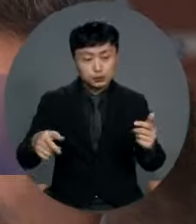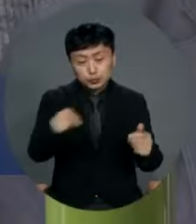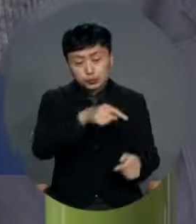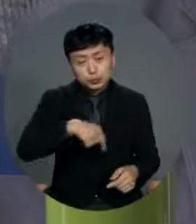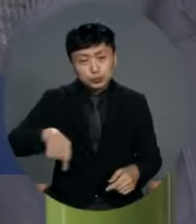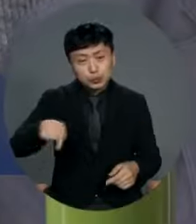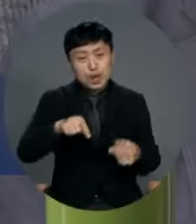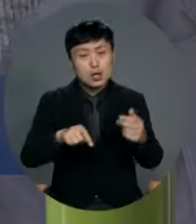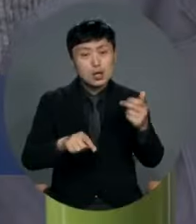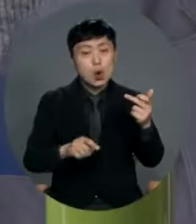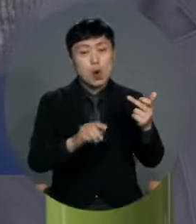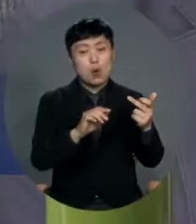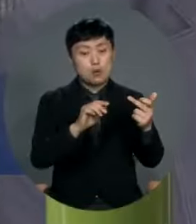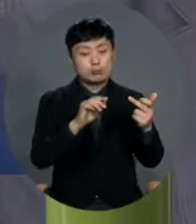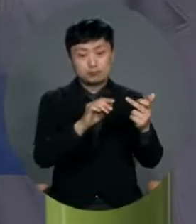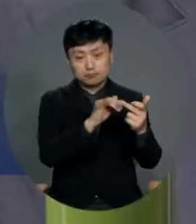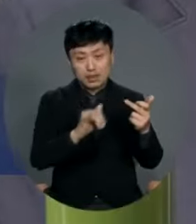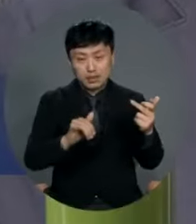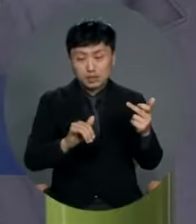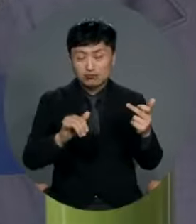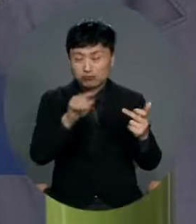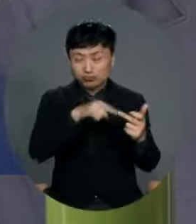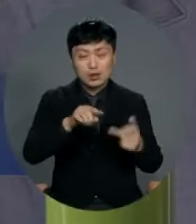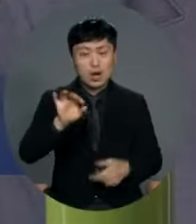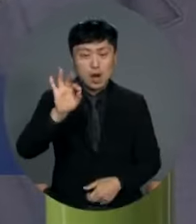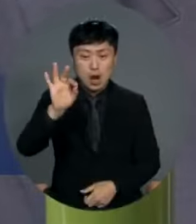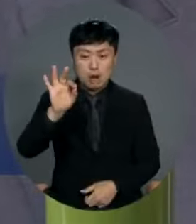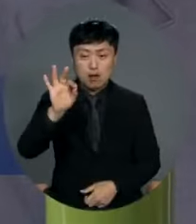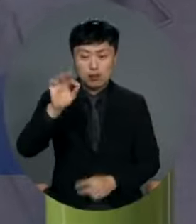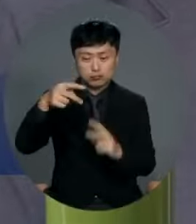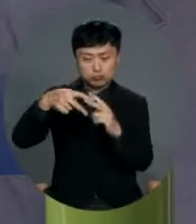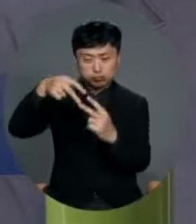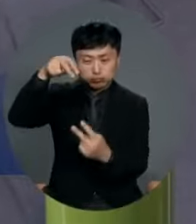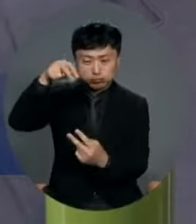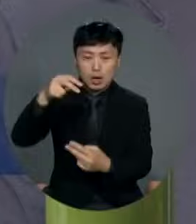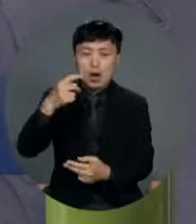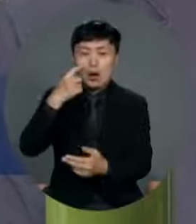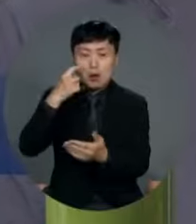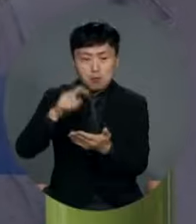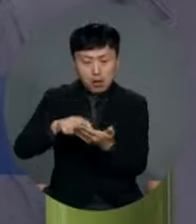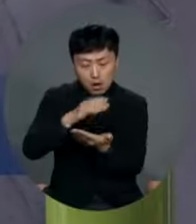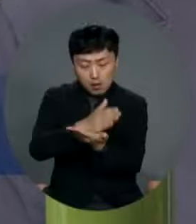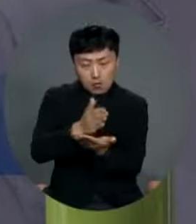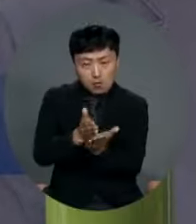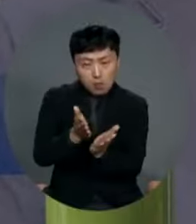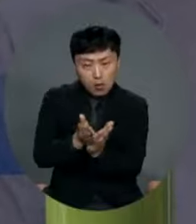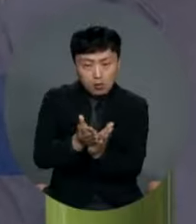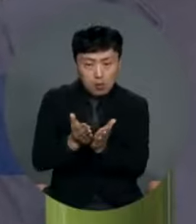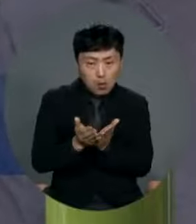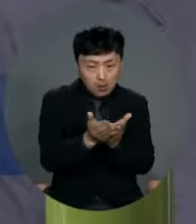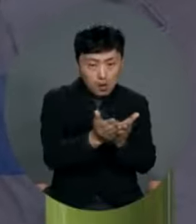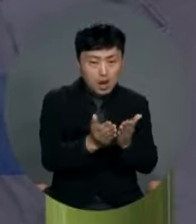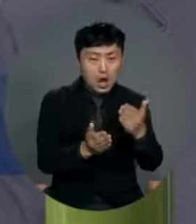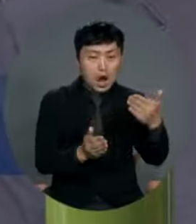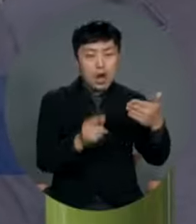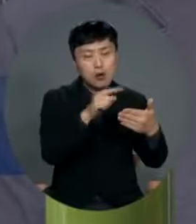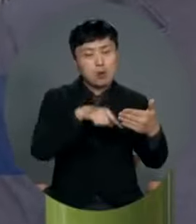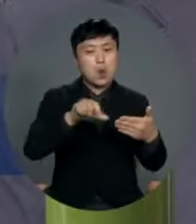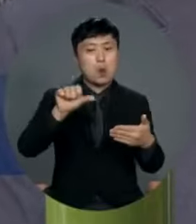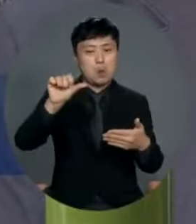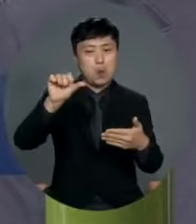10명에서 유전자가 검출됐고 어 직업별로 보면 어민 아홉분 중에 다섯